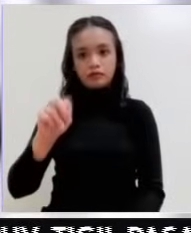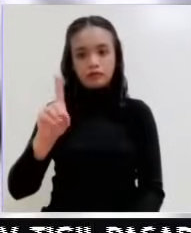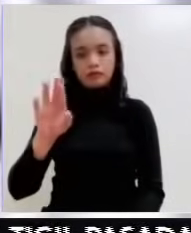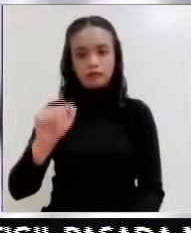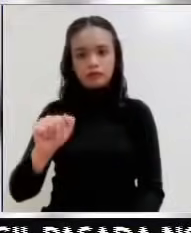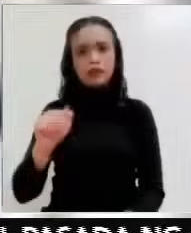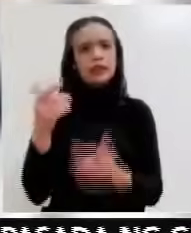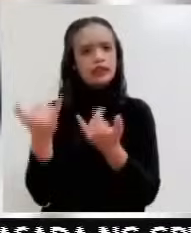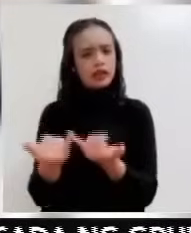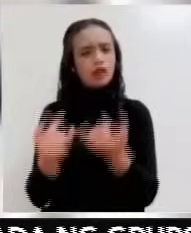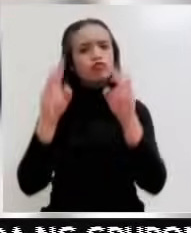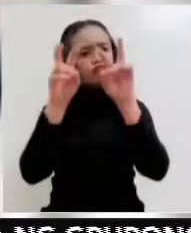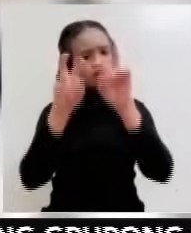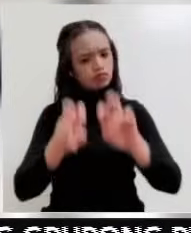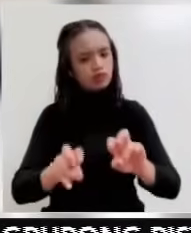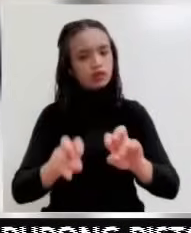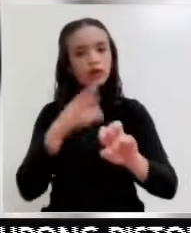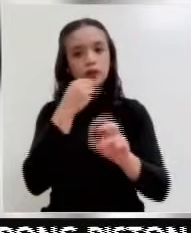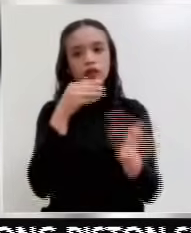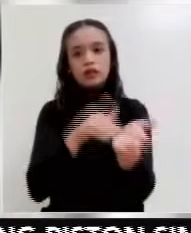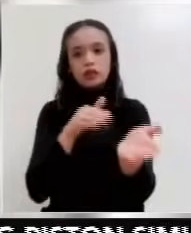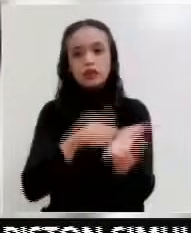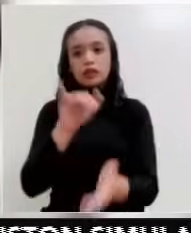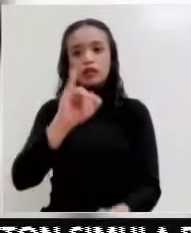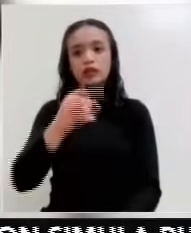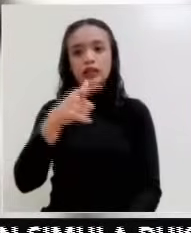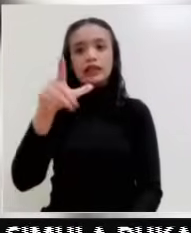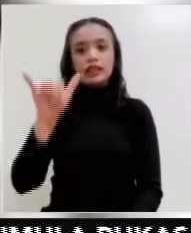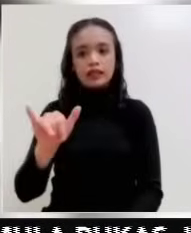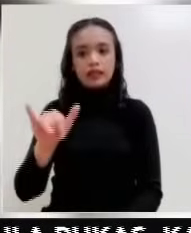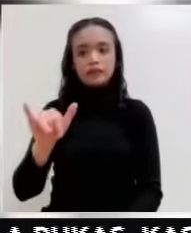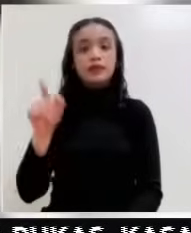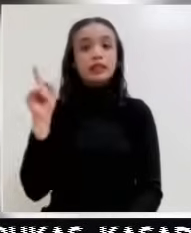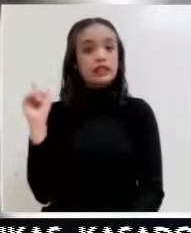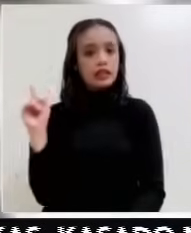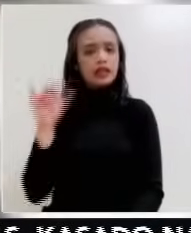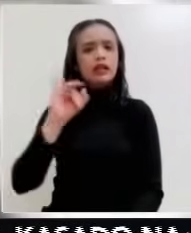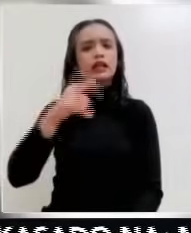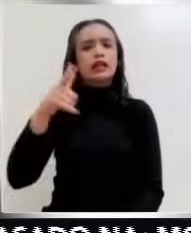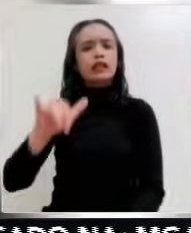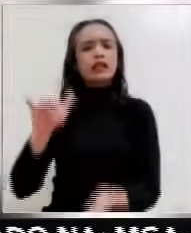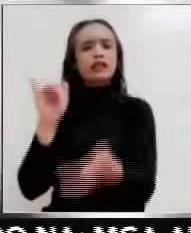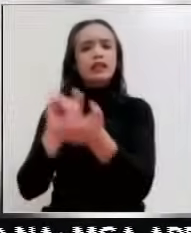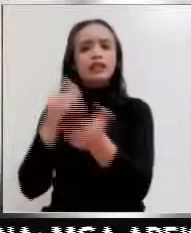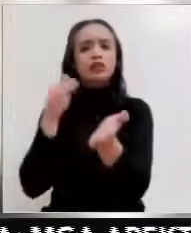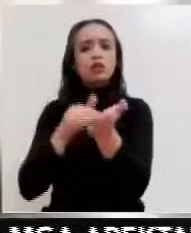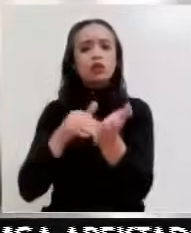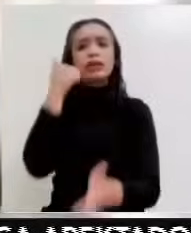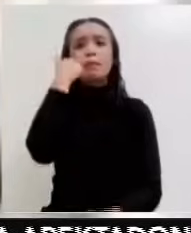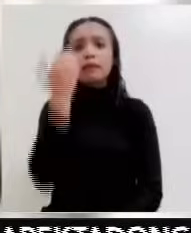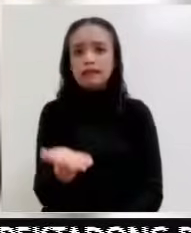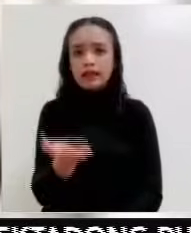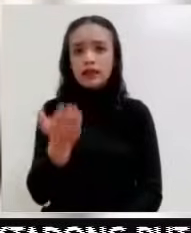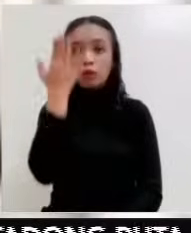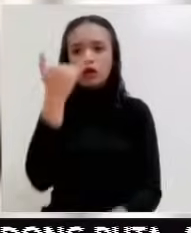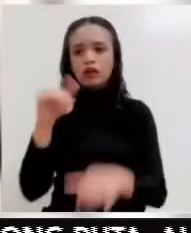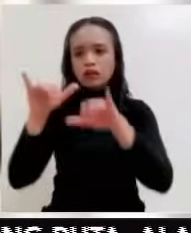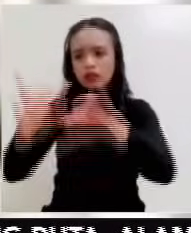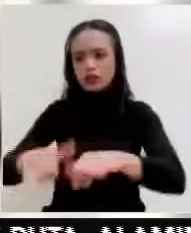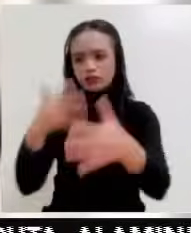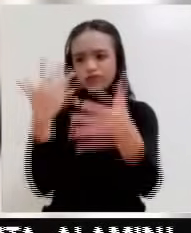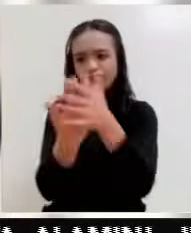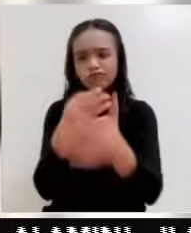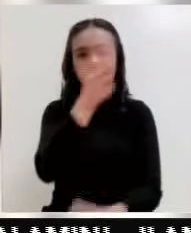ang kaso ni Dr. Iggy Agbayani. Si Agbayani ang doktor na namatay habang nakakulong sa Manila City Jail